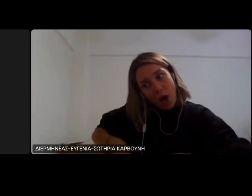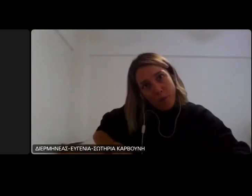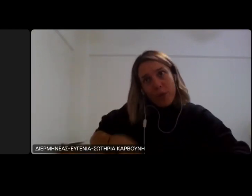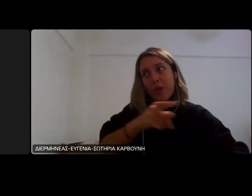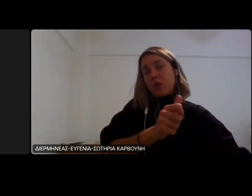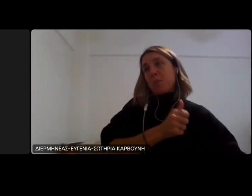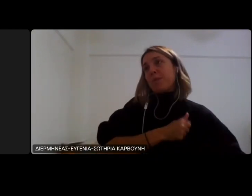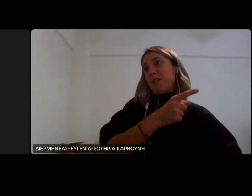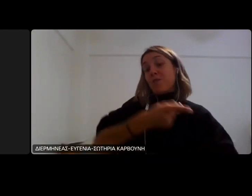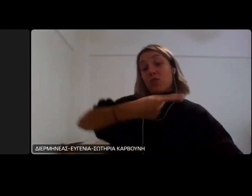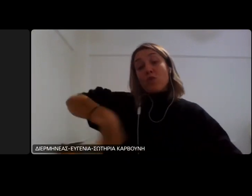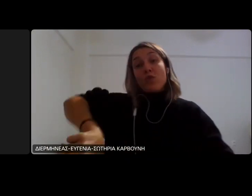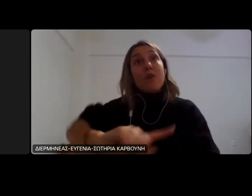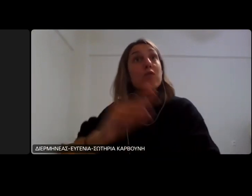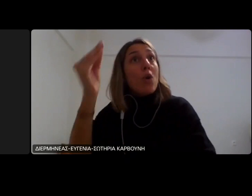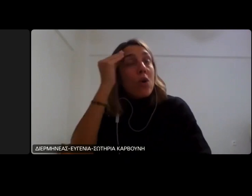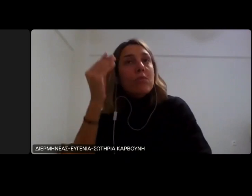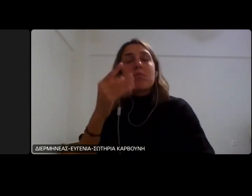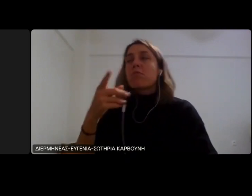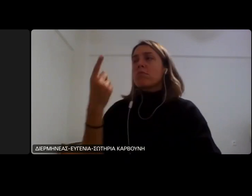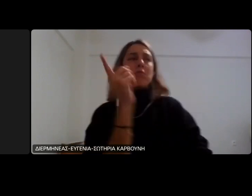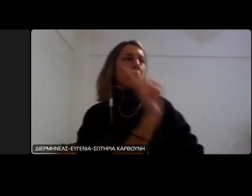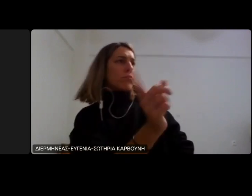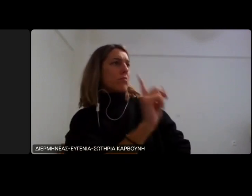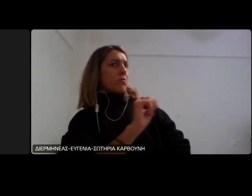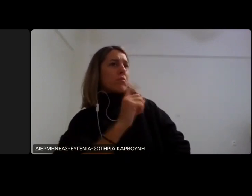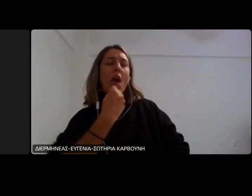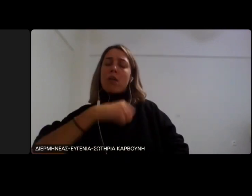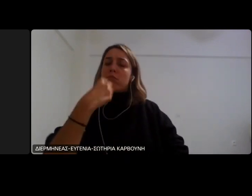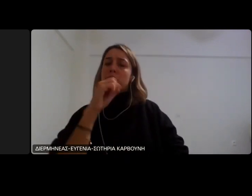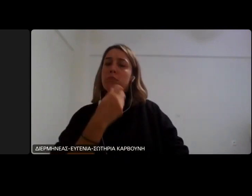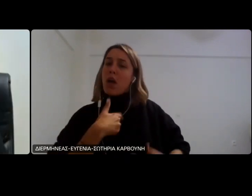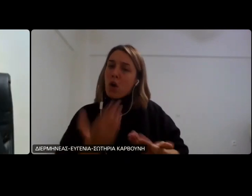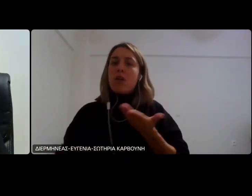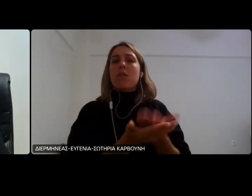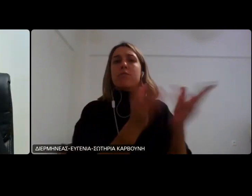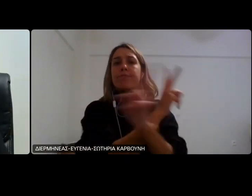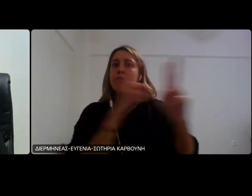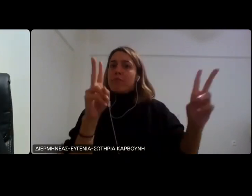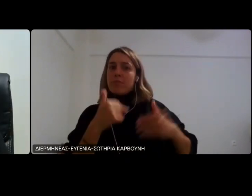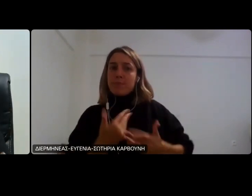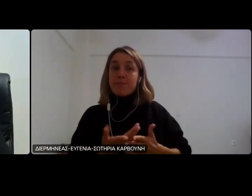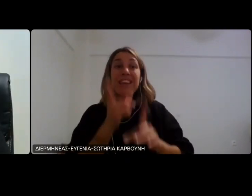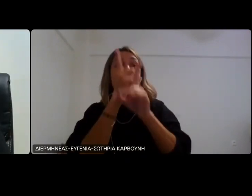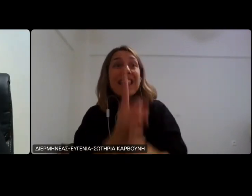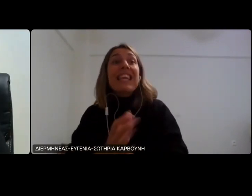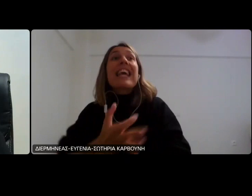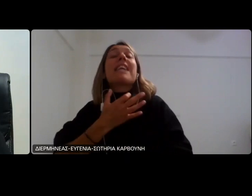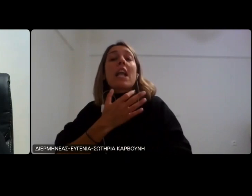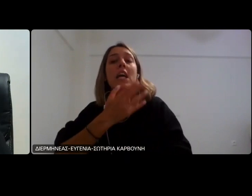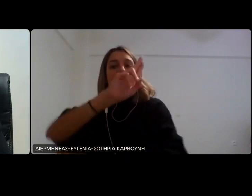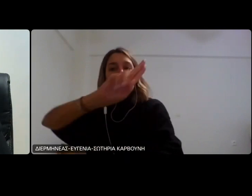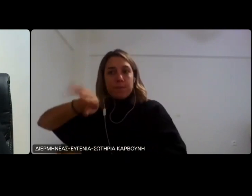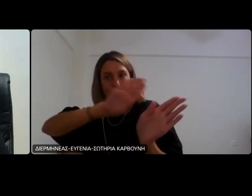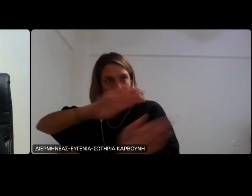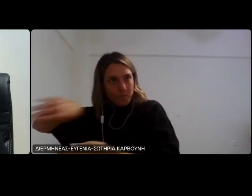εδώ πέρα. Έτσι, δεν ισχύει. Όχι, όχι. Όχι. Όχι, όχι. Να σας βοηθήσω λίγο σε αυτό. Οι ειδικές ανάγκες έχουν φύγει από τη